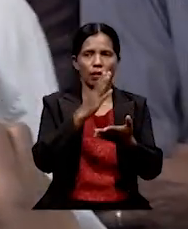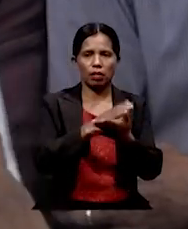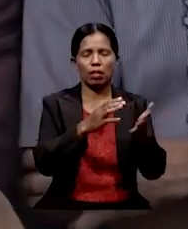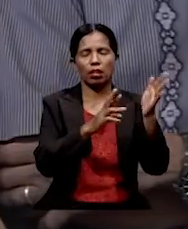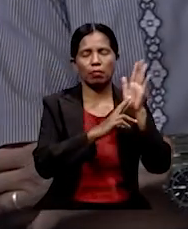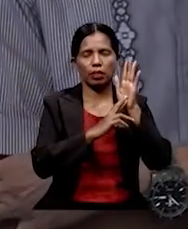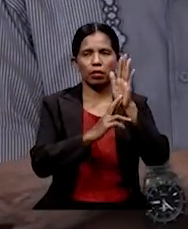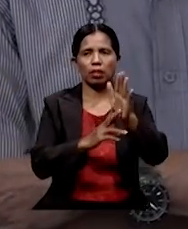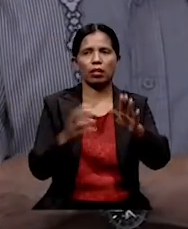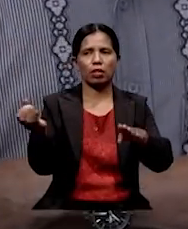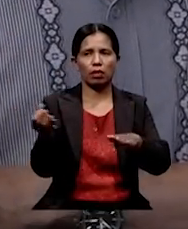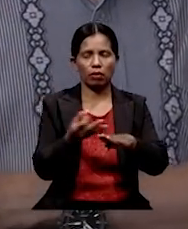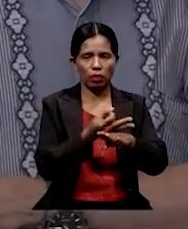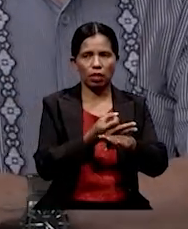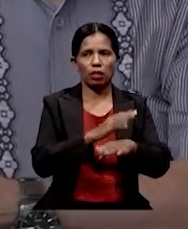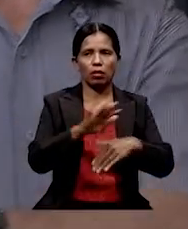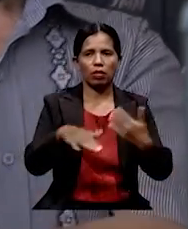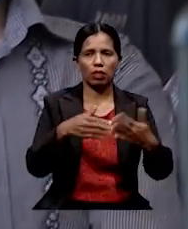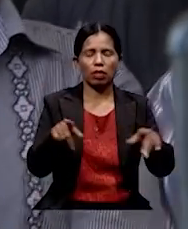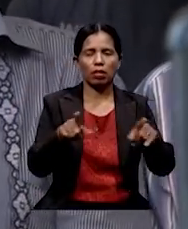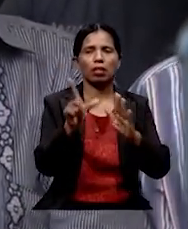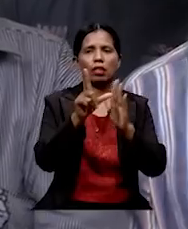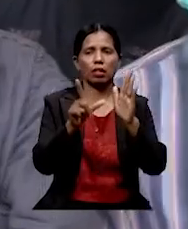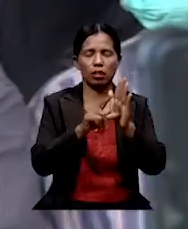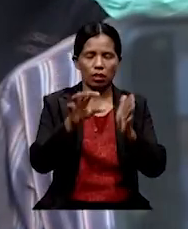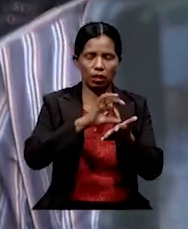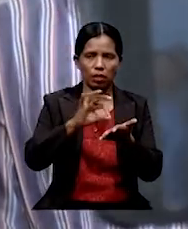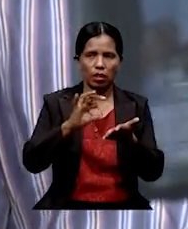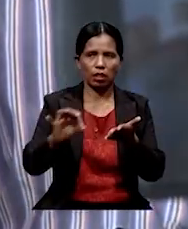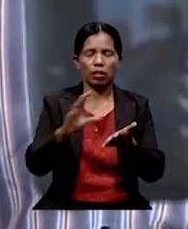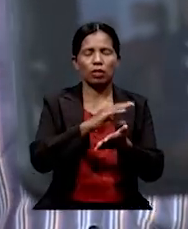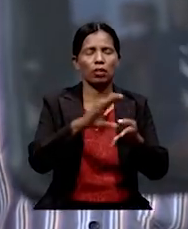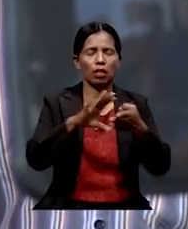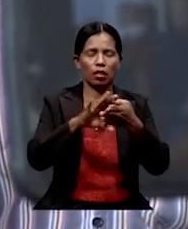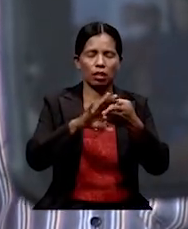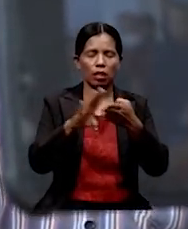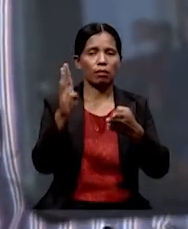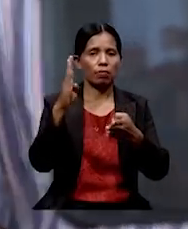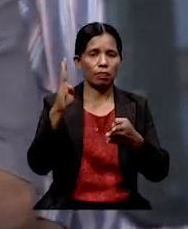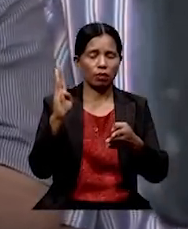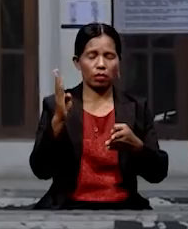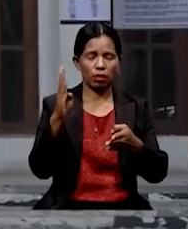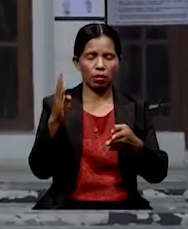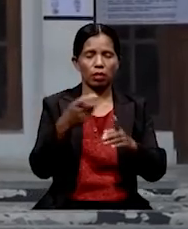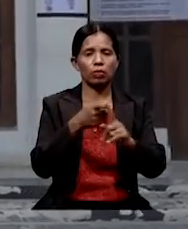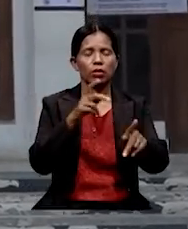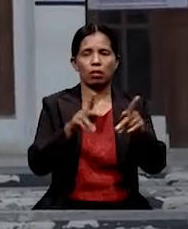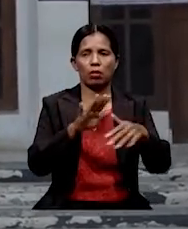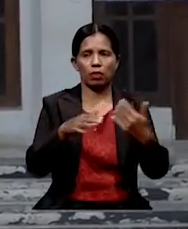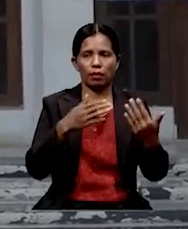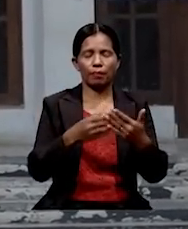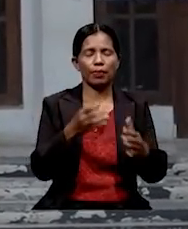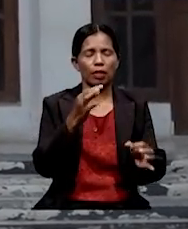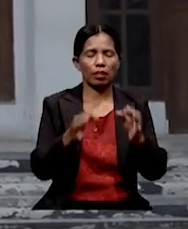representante documento comprovativo hanesan lista assinatura no cartão eleitoral husi proponente siram. Mas que Leranan